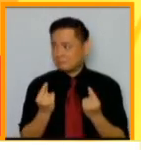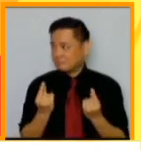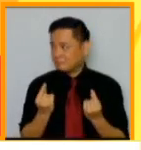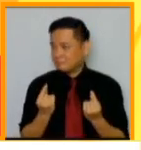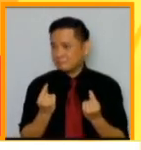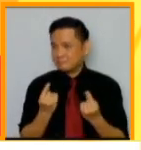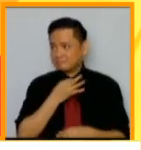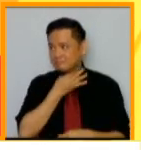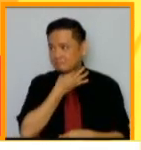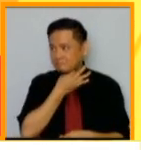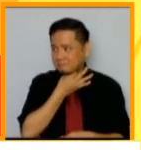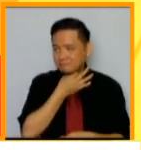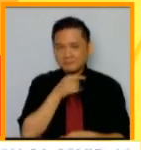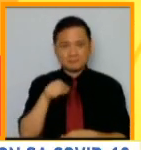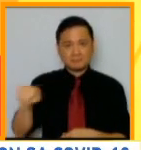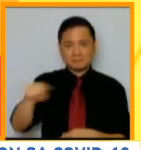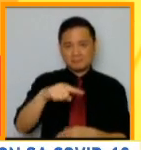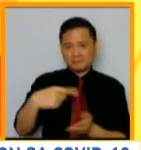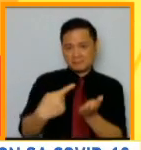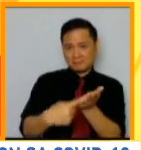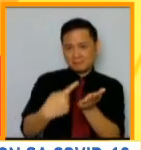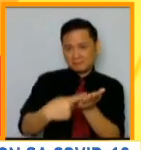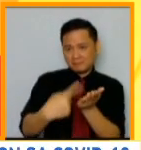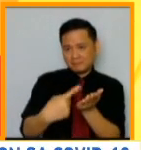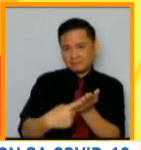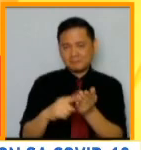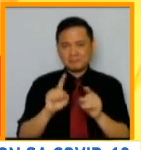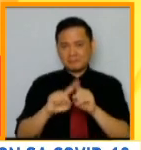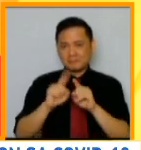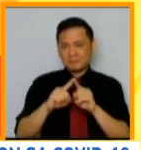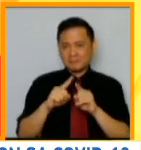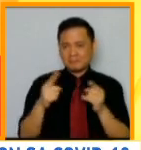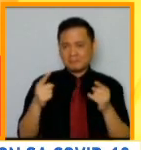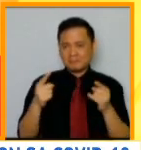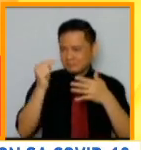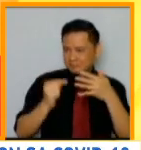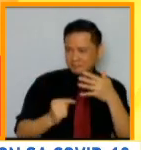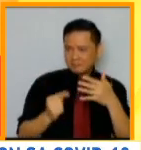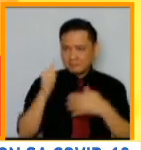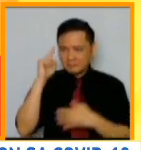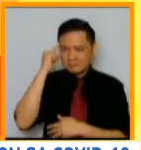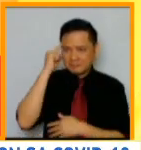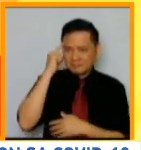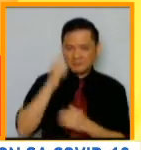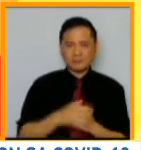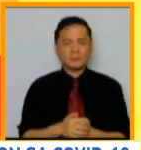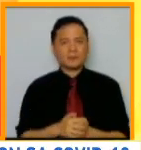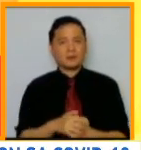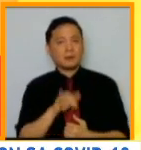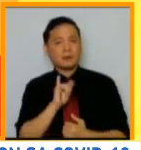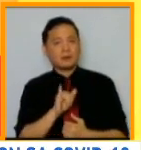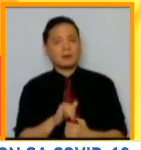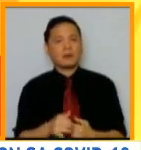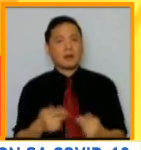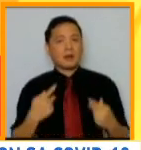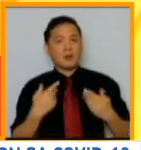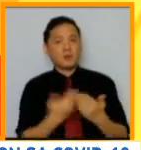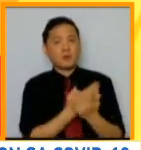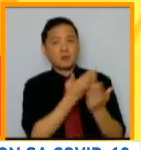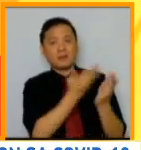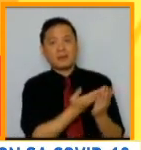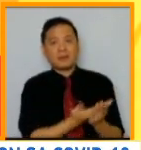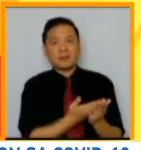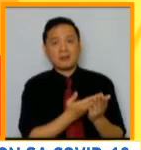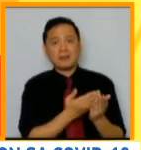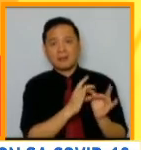pagbabasihan nila, yung mga konsiderasyon na yan. Hindi, sa akin habang nadadagdagan pa ang mga data kaugnay ng Omicron variant, pwede na